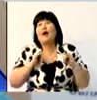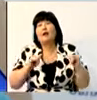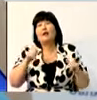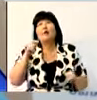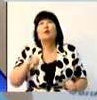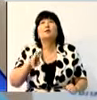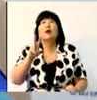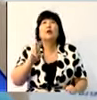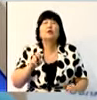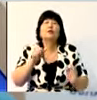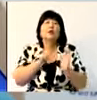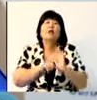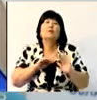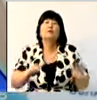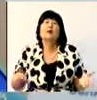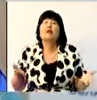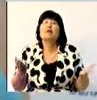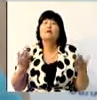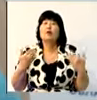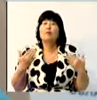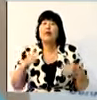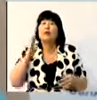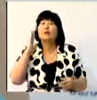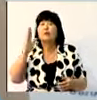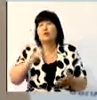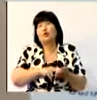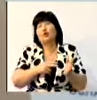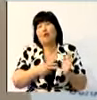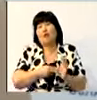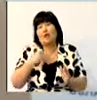1260 бала демалады деп жоспарланып отыр.